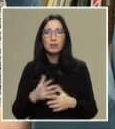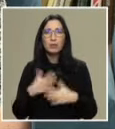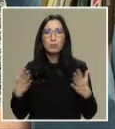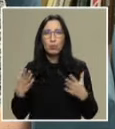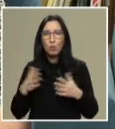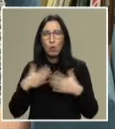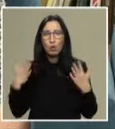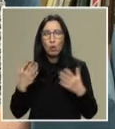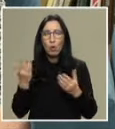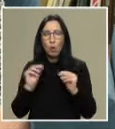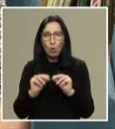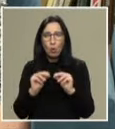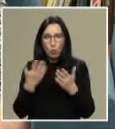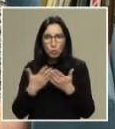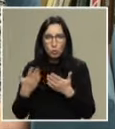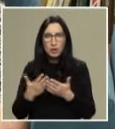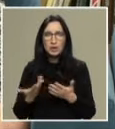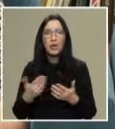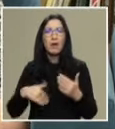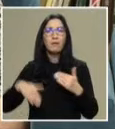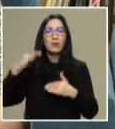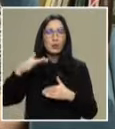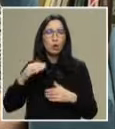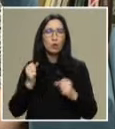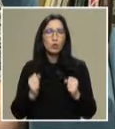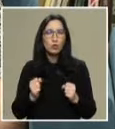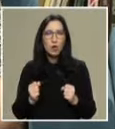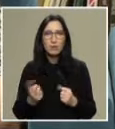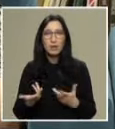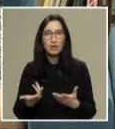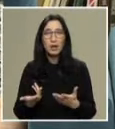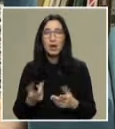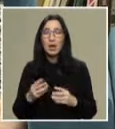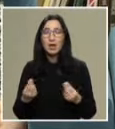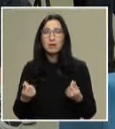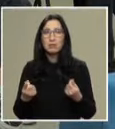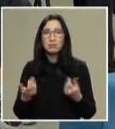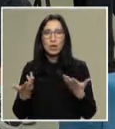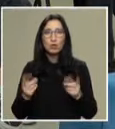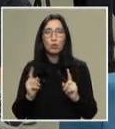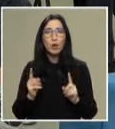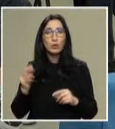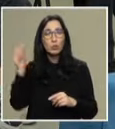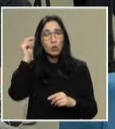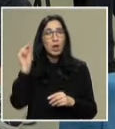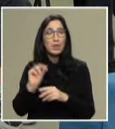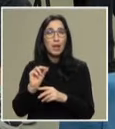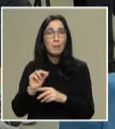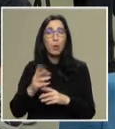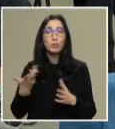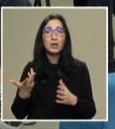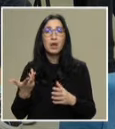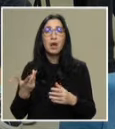учене, високи очаквания. Ако щете дори нещо, което много напомня на